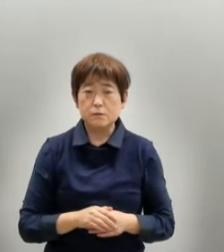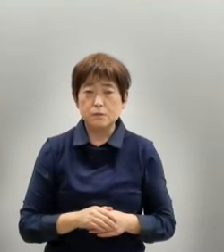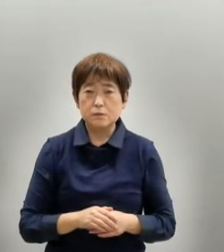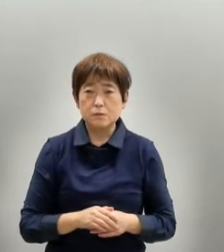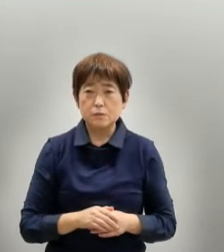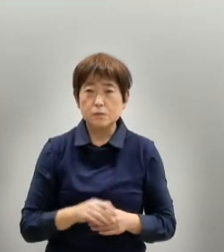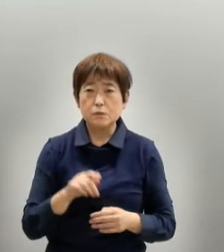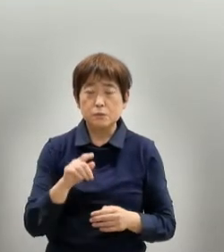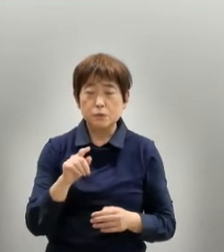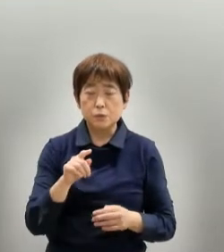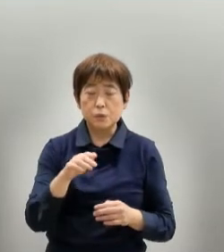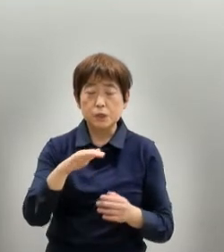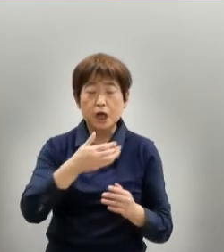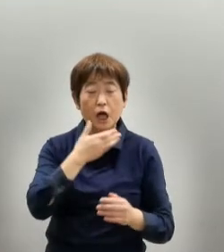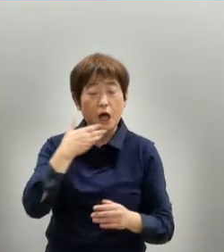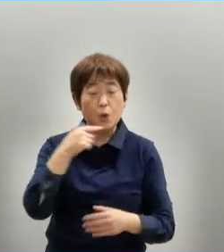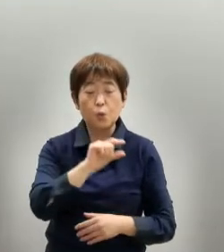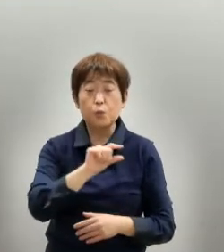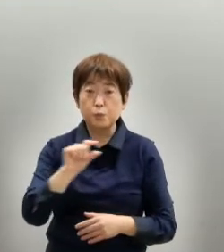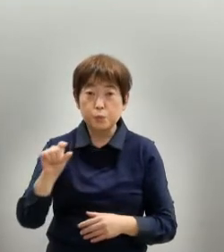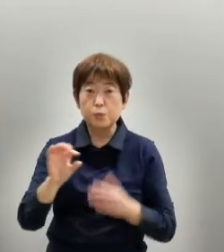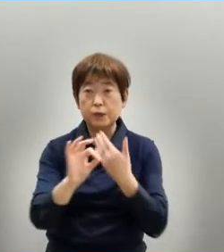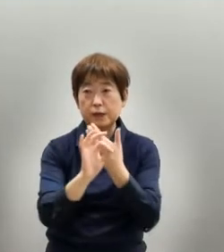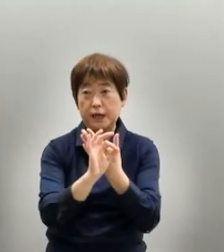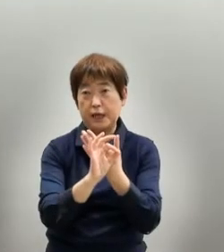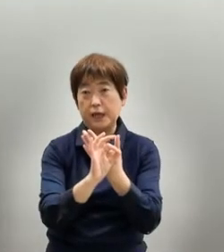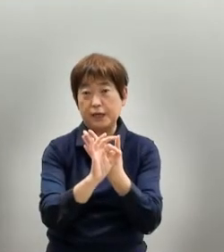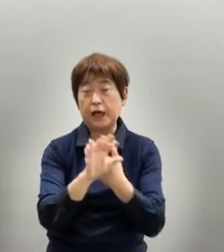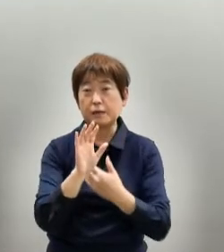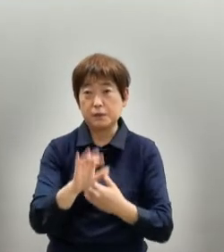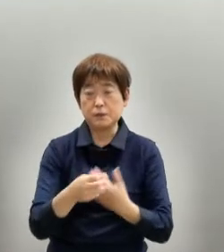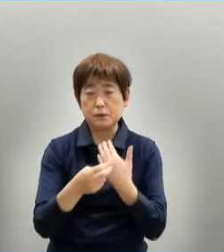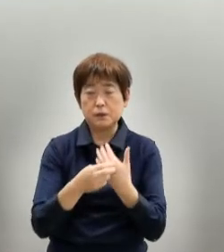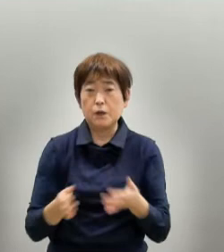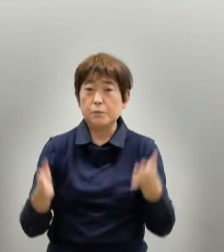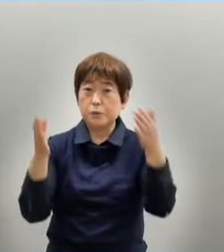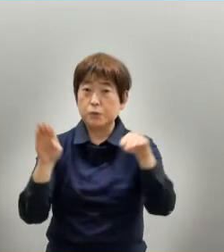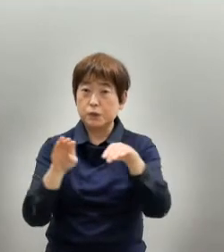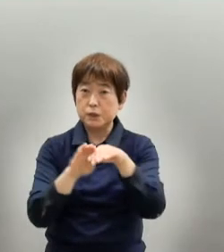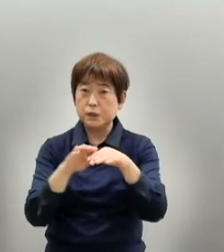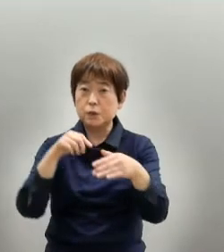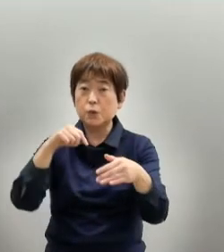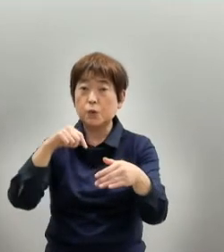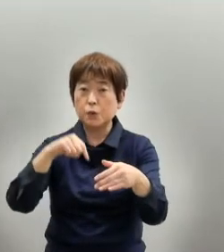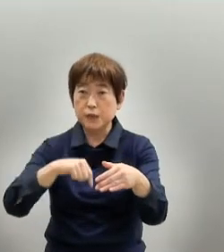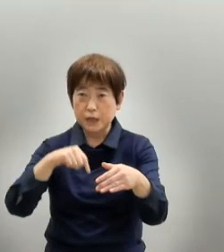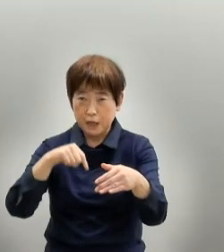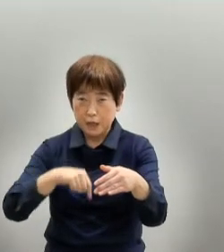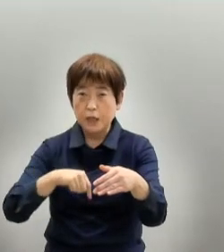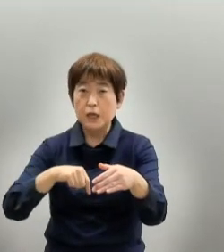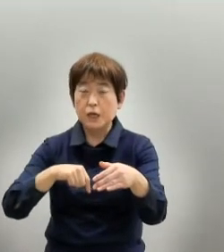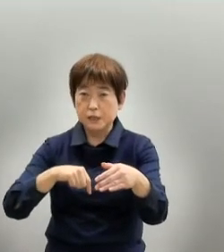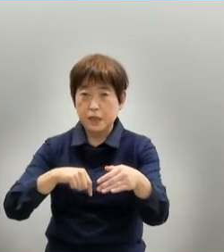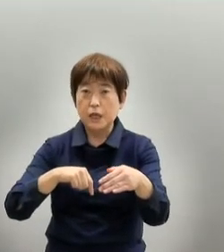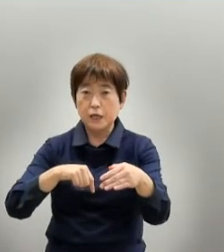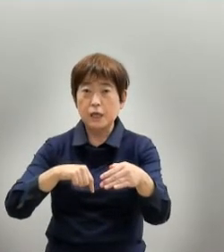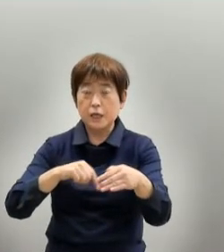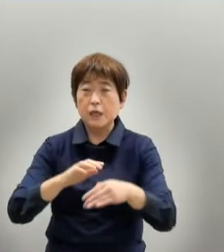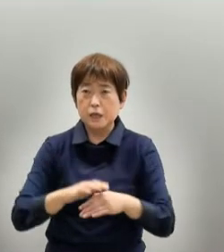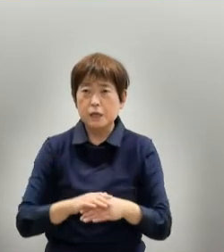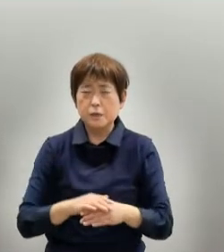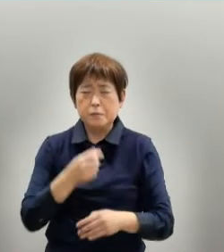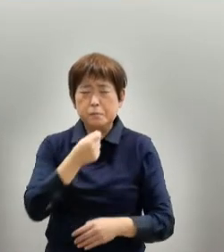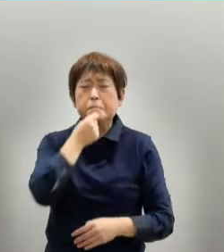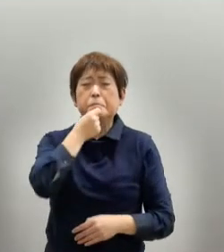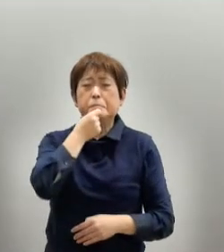ございますけれども、ここの下の青いところの例で示しております通り、医療機関で予防を厳格に行っているにもかかわらずクラスターが発